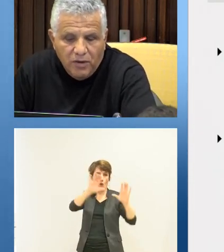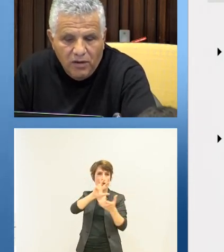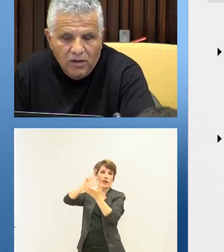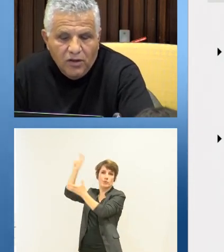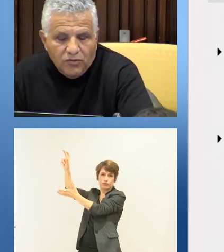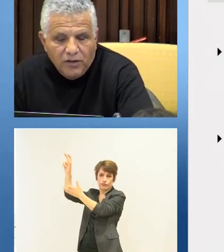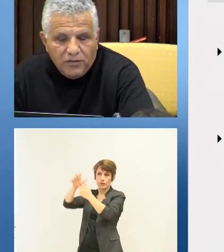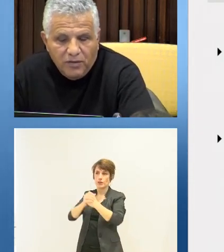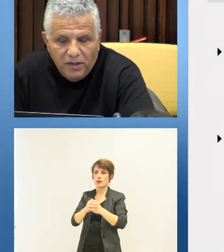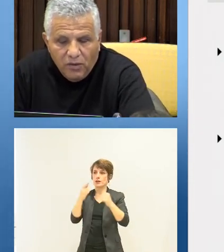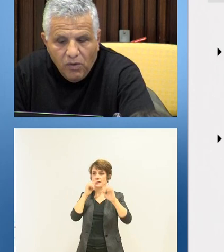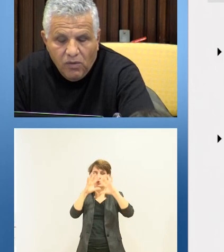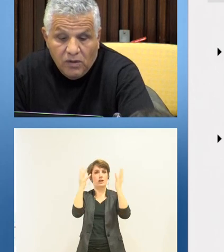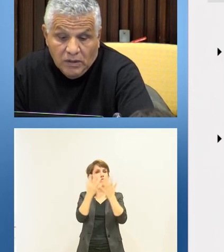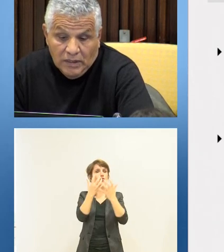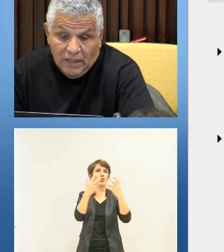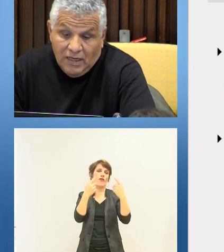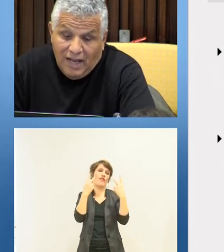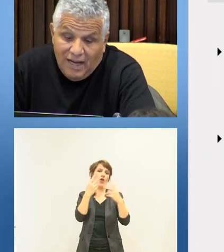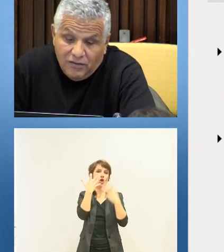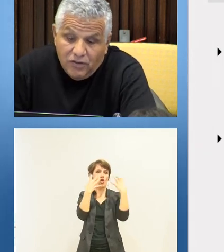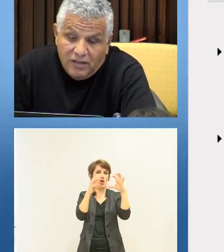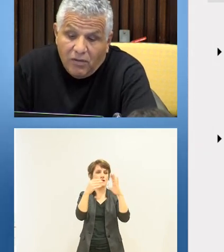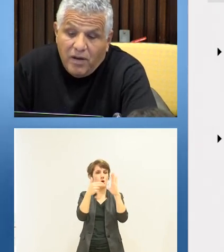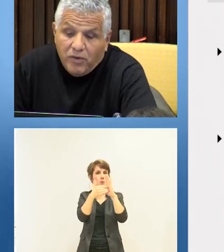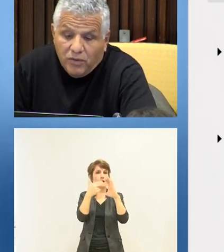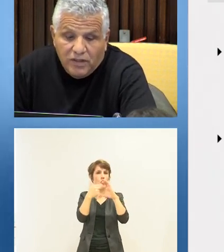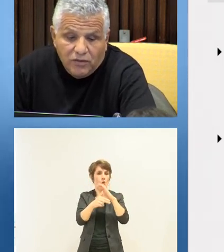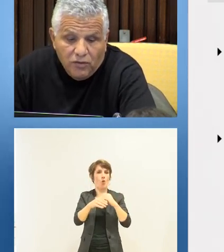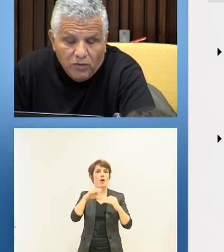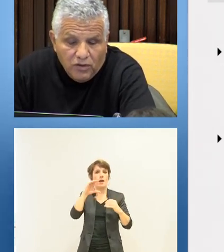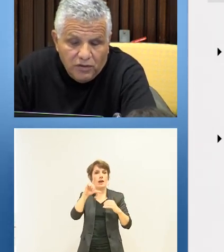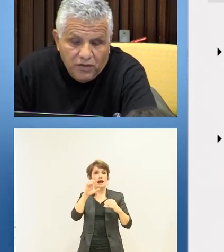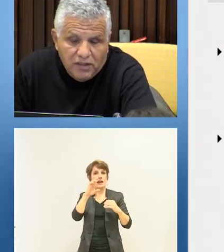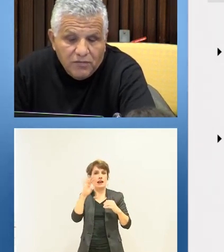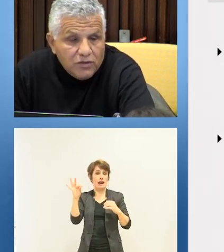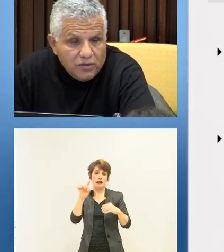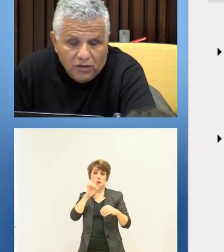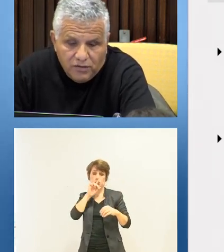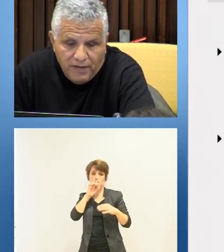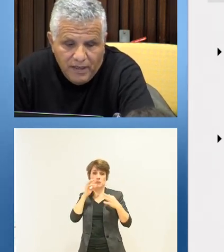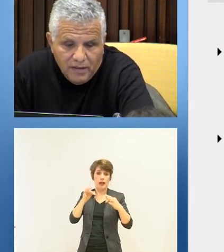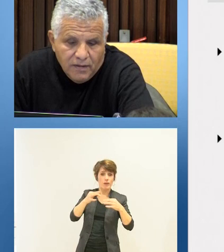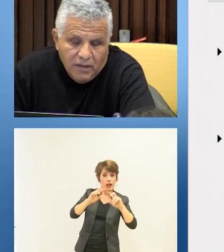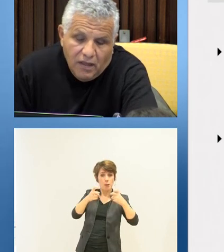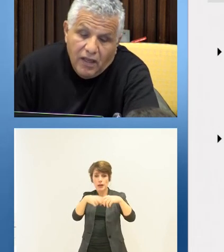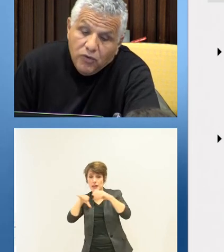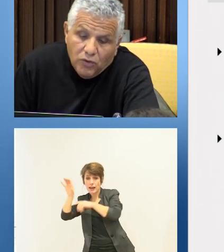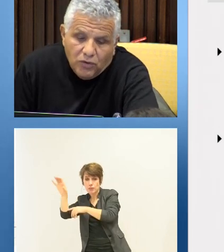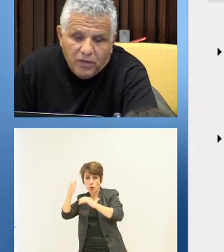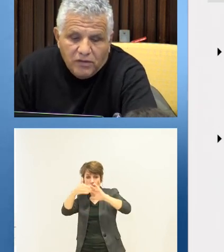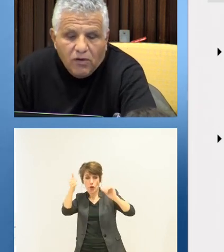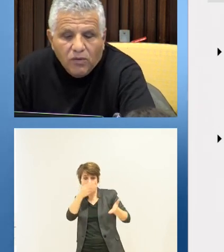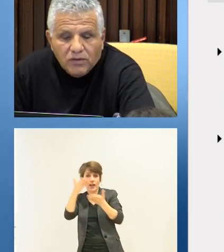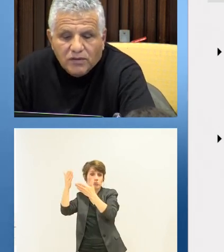service commun soit 9 cent mille euros la clect ne s'étant pas prononcé sur le montant définitif de ce transfert est une